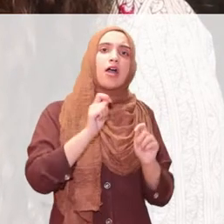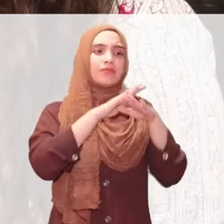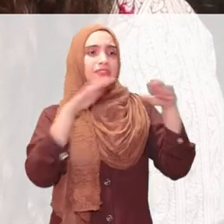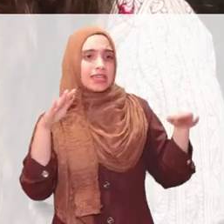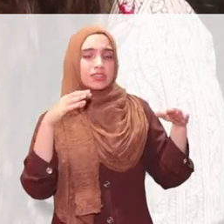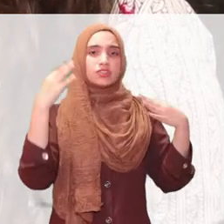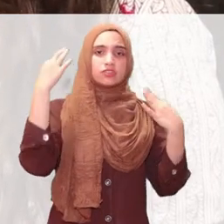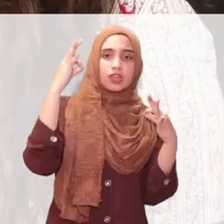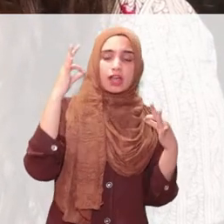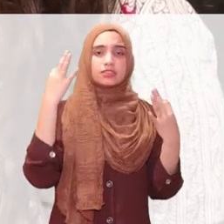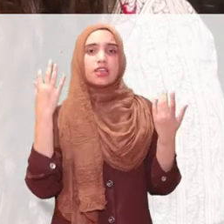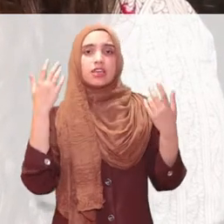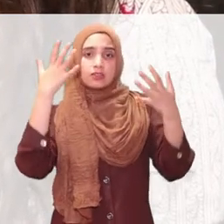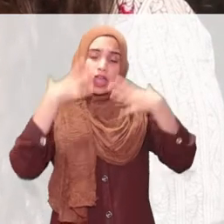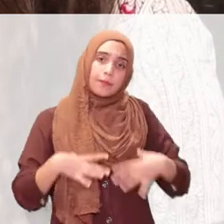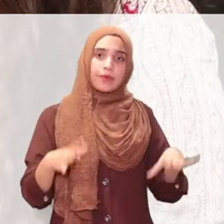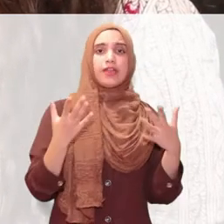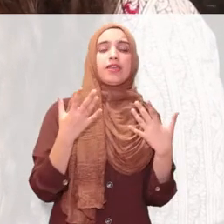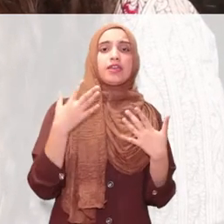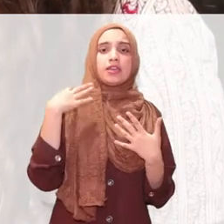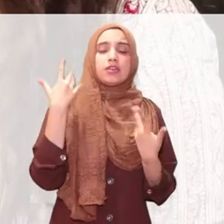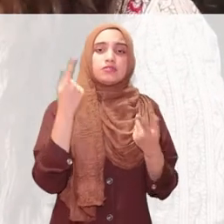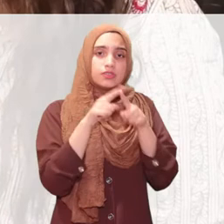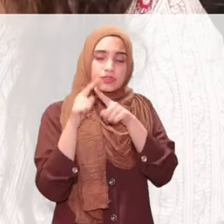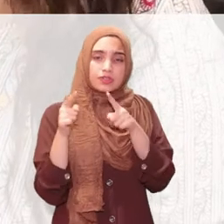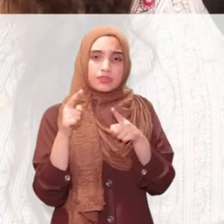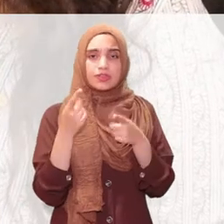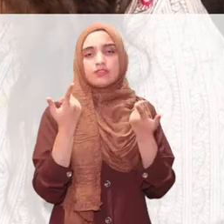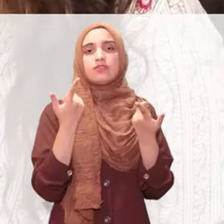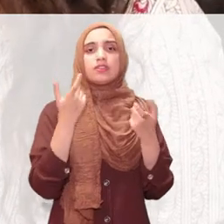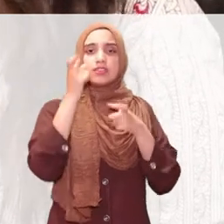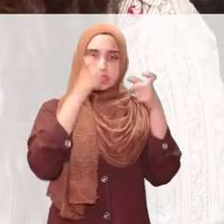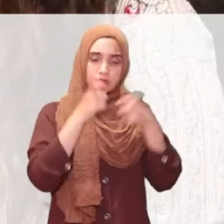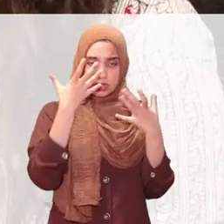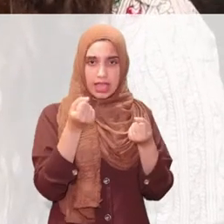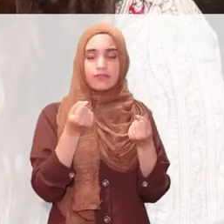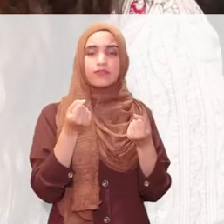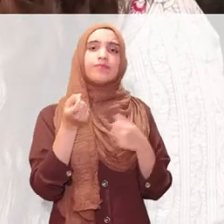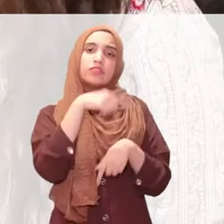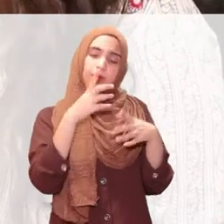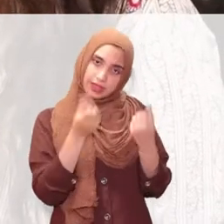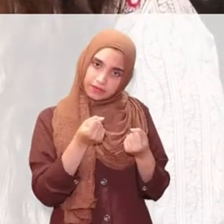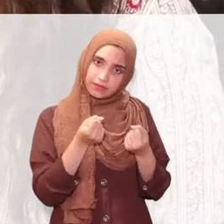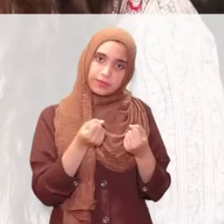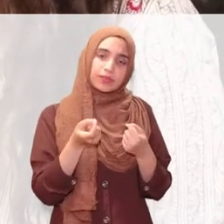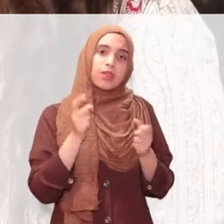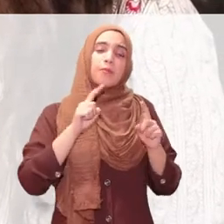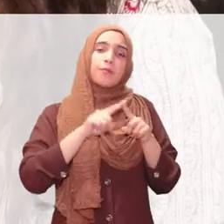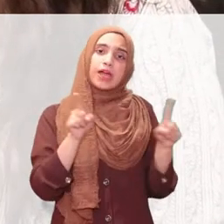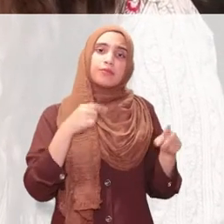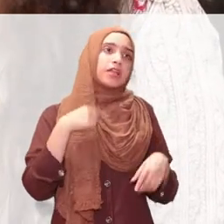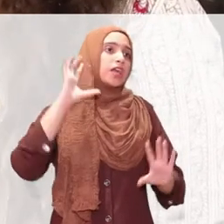ब्वॉय रिसर्च लैब्स फॉर ऊ